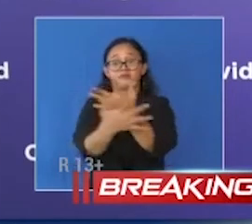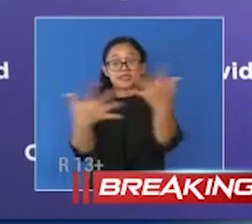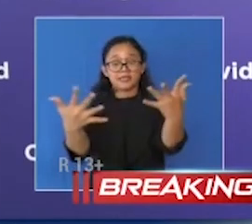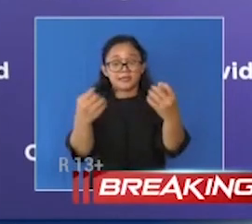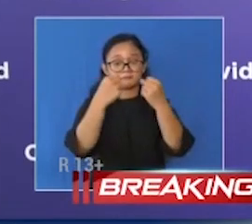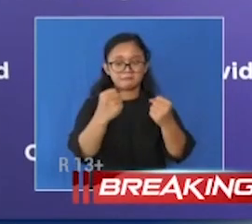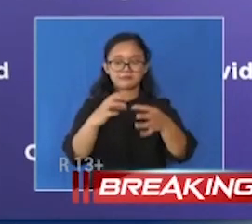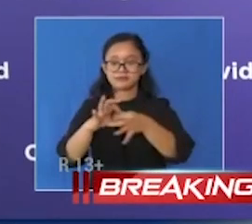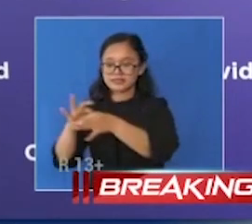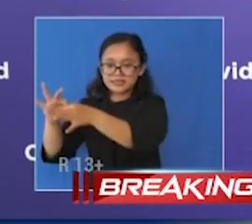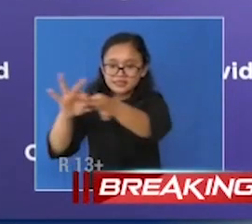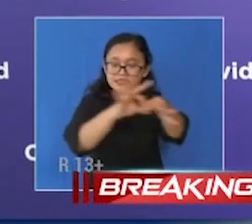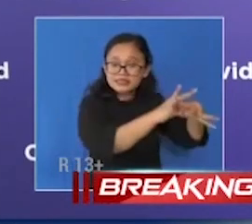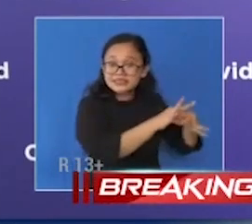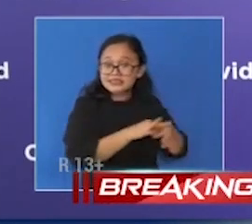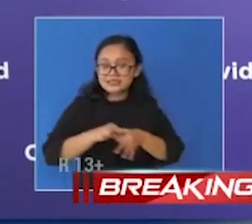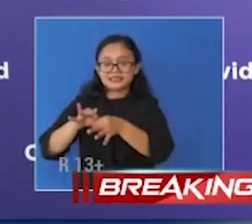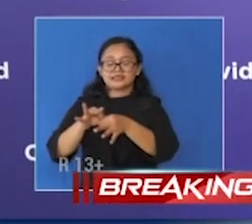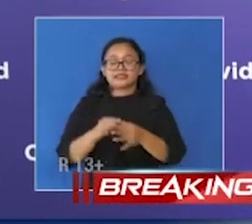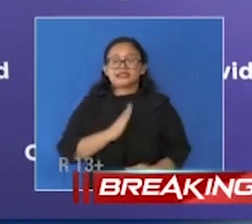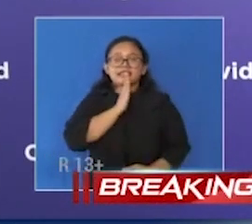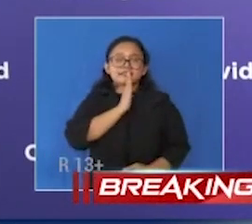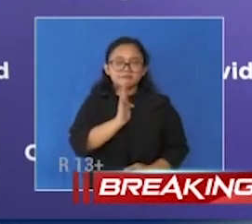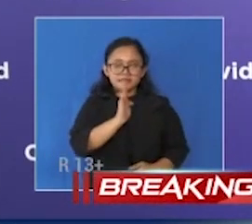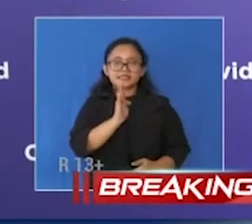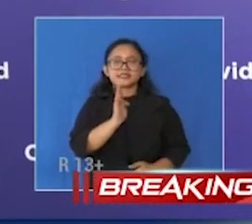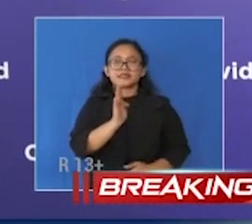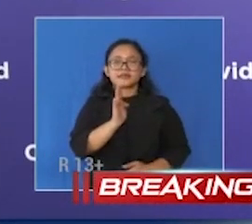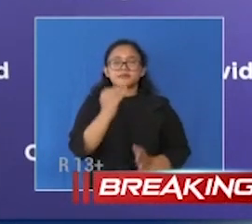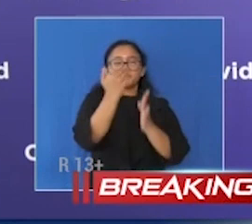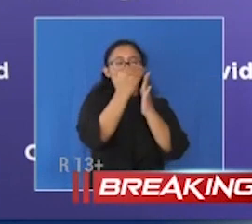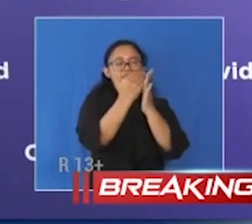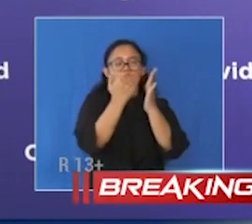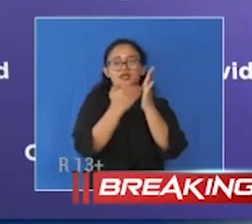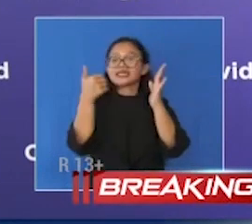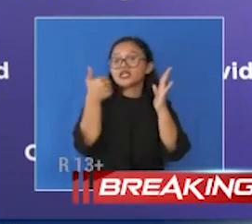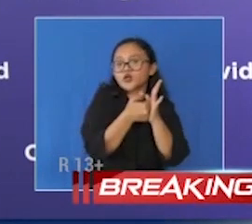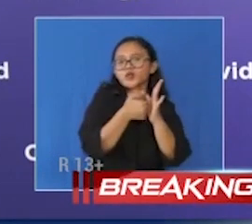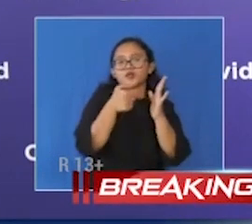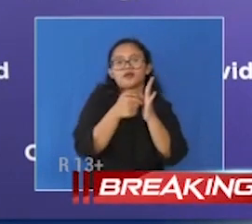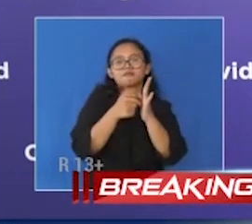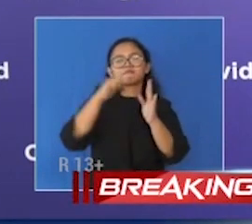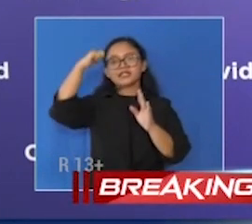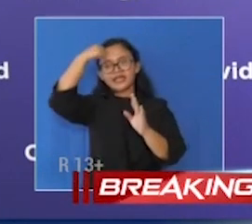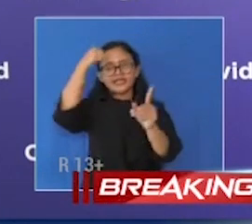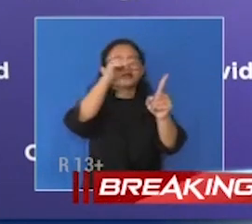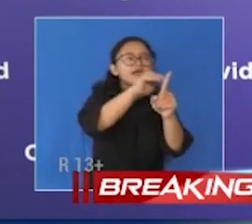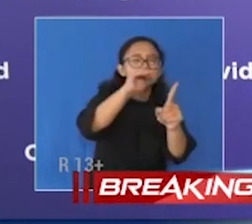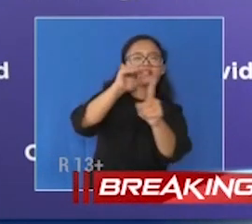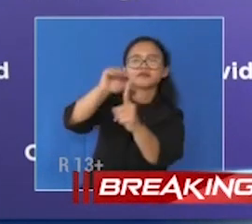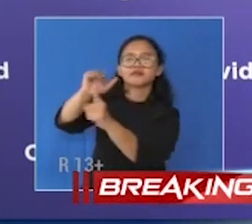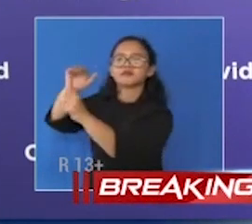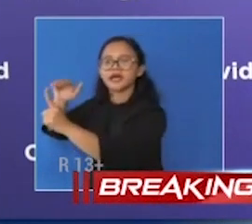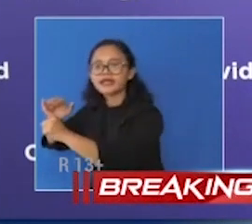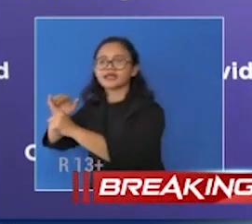untuk saling disiplin patuh mengingatkan satu sama yang lain